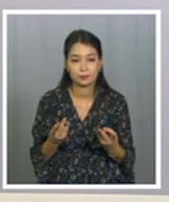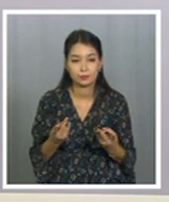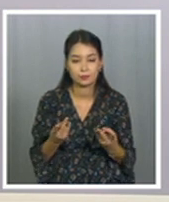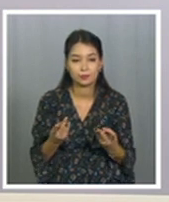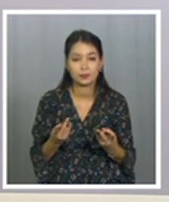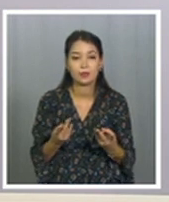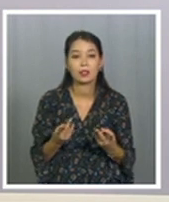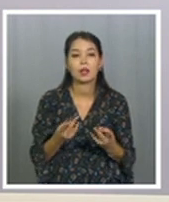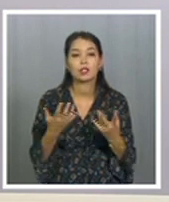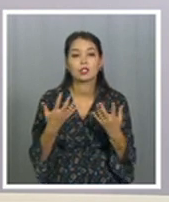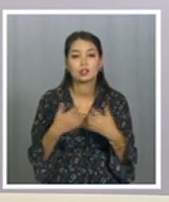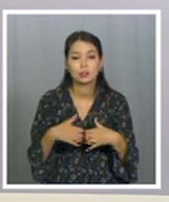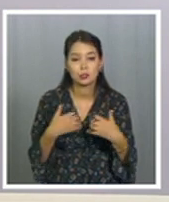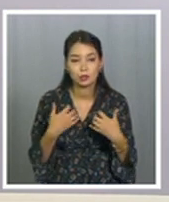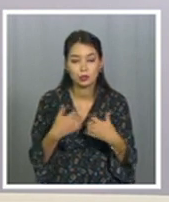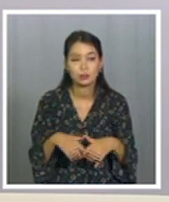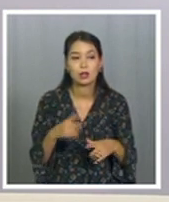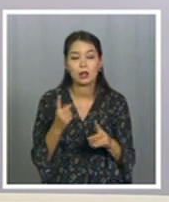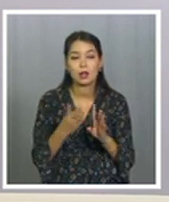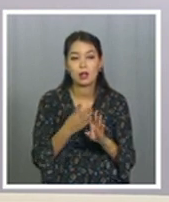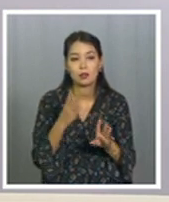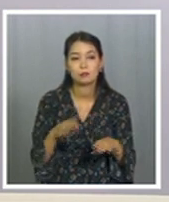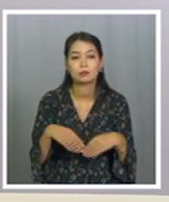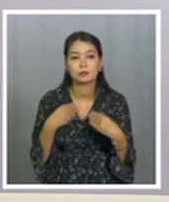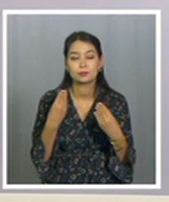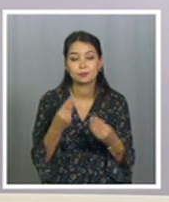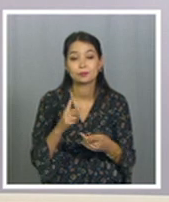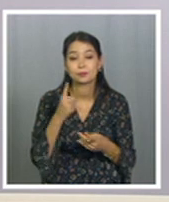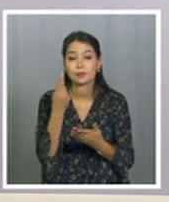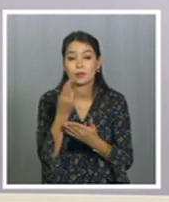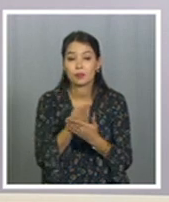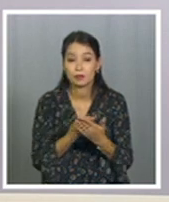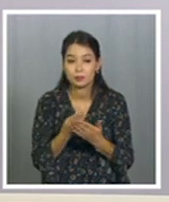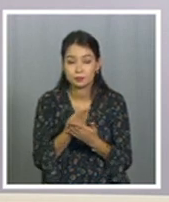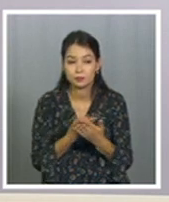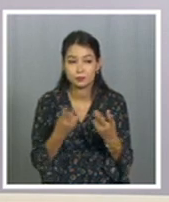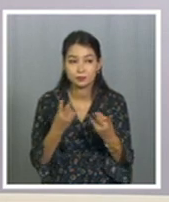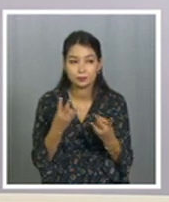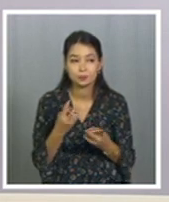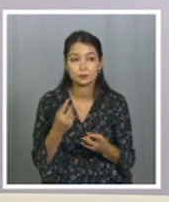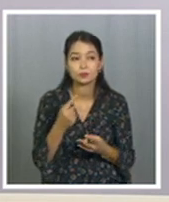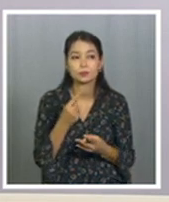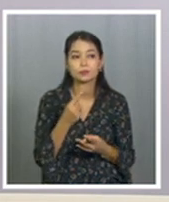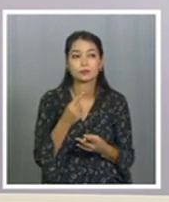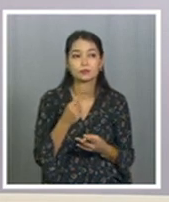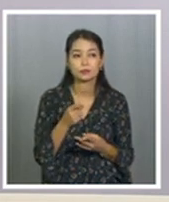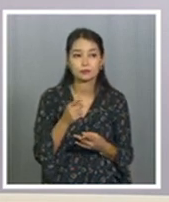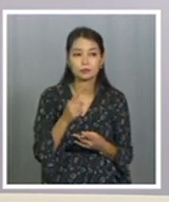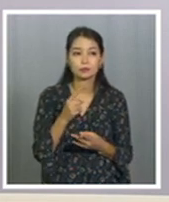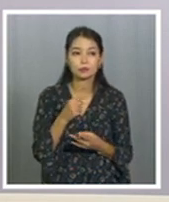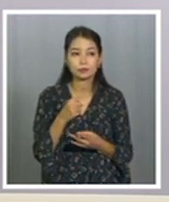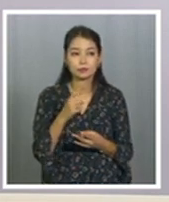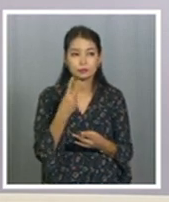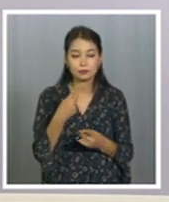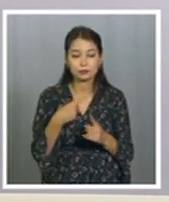Шешуі. Алдымен берілген функцияның графигін салайық. Минус x квадрат қосылған 2x қосылған 2